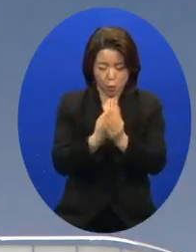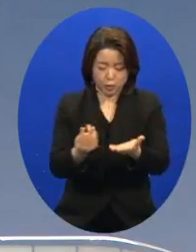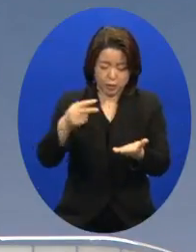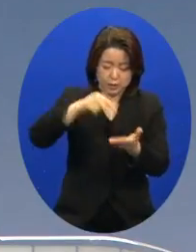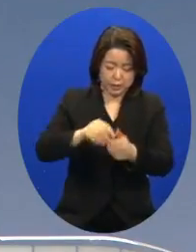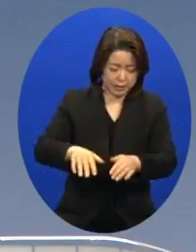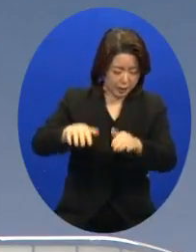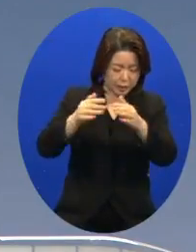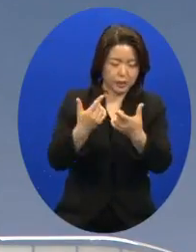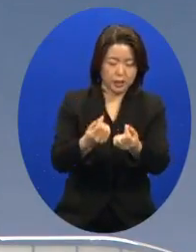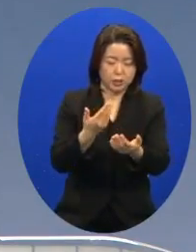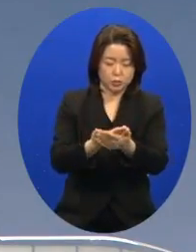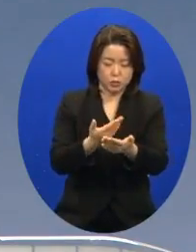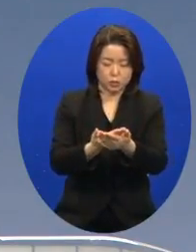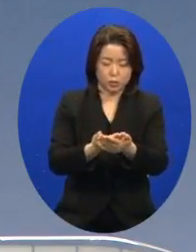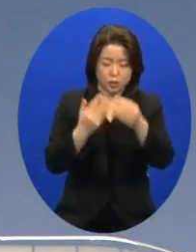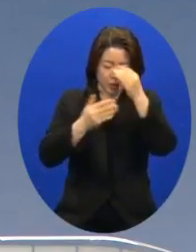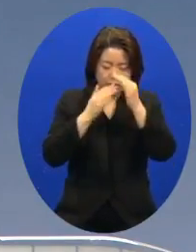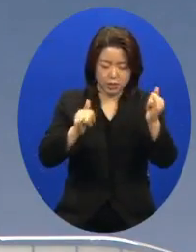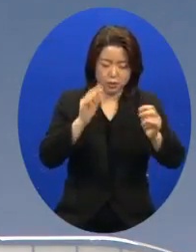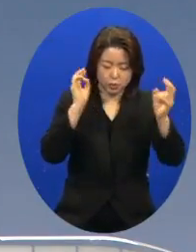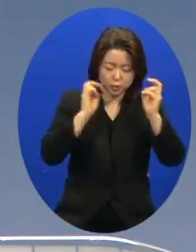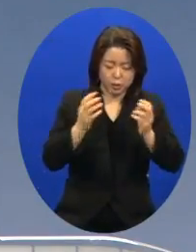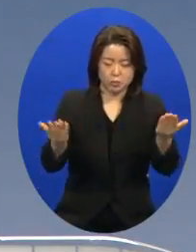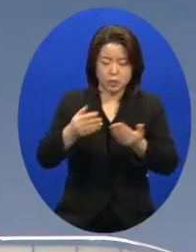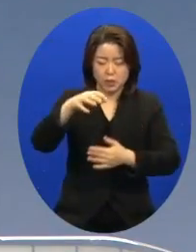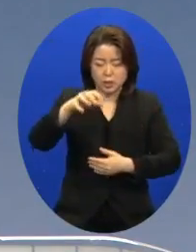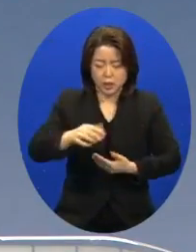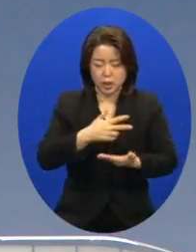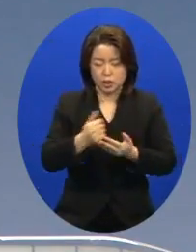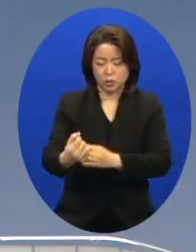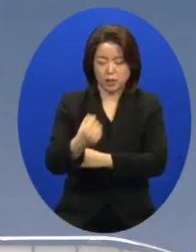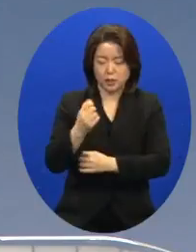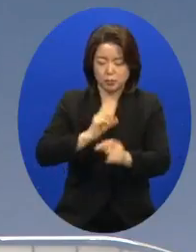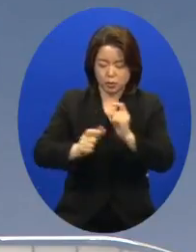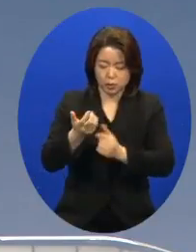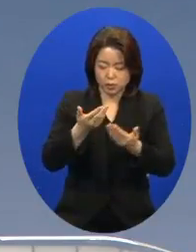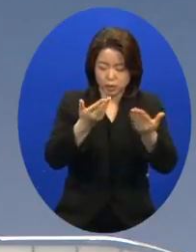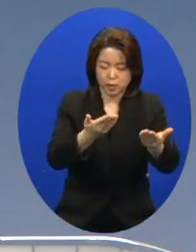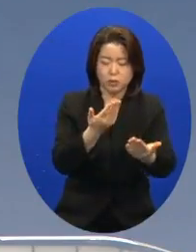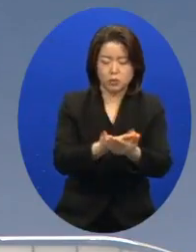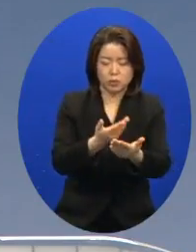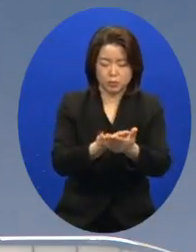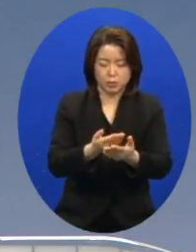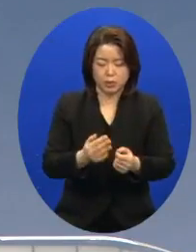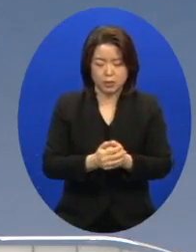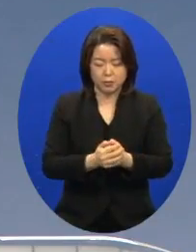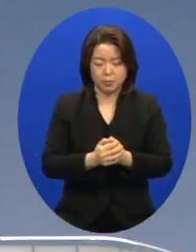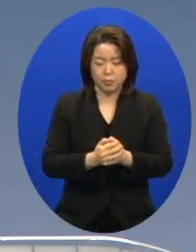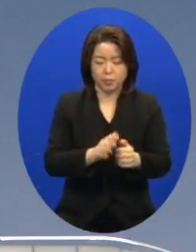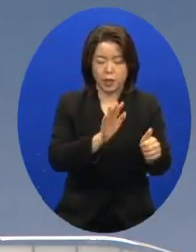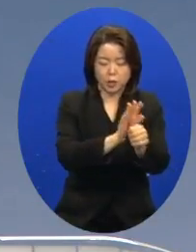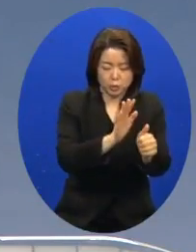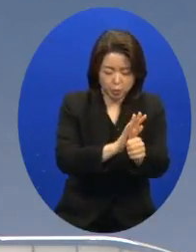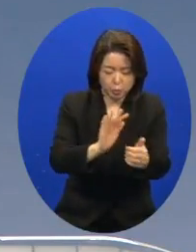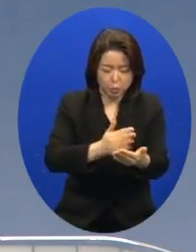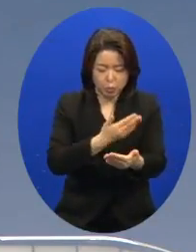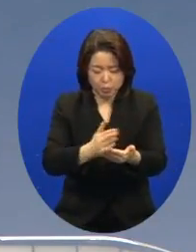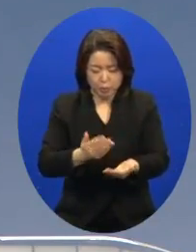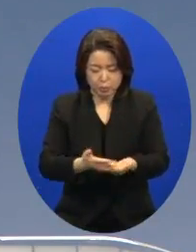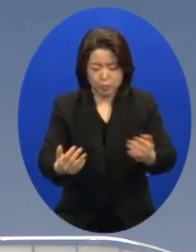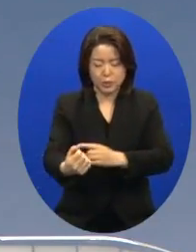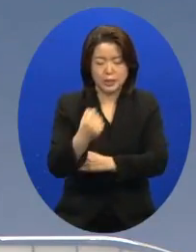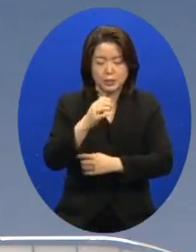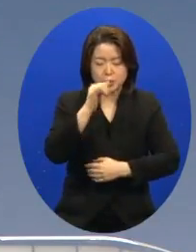하시고 성도들이 기업 일 토 의 주요 힘을 더 하시고 독고 베풀 힘이 있게 하여